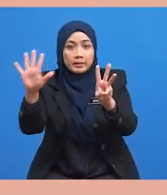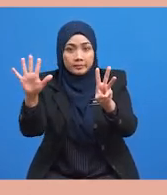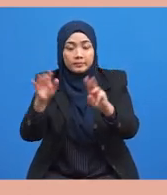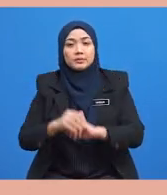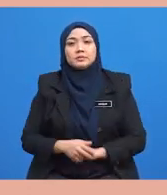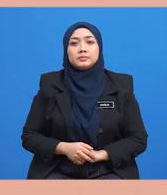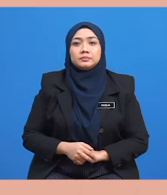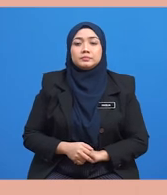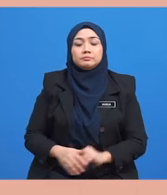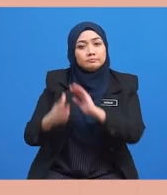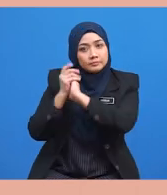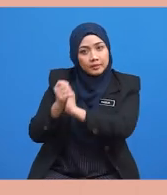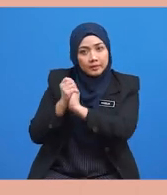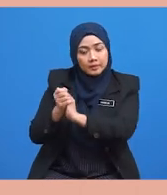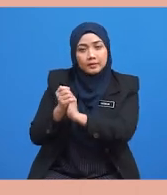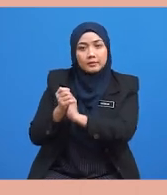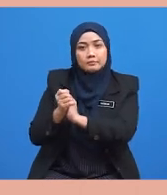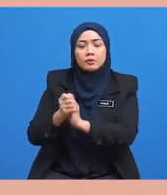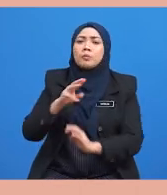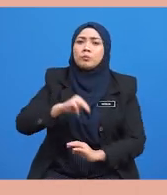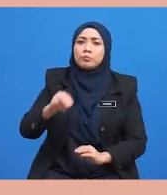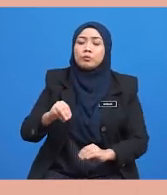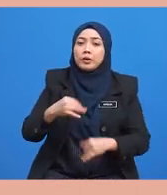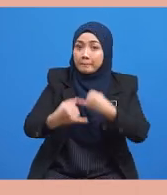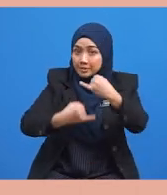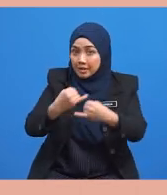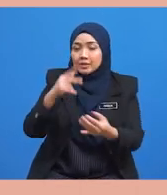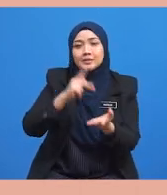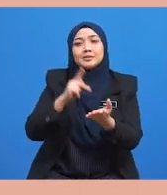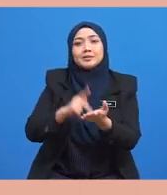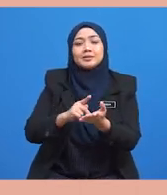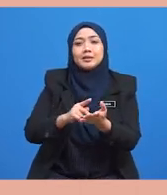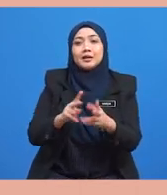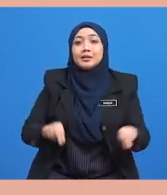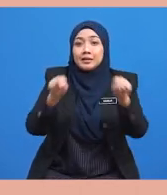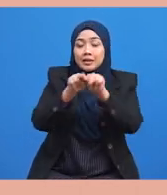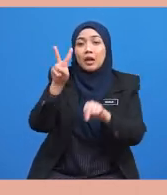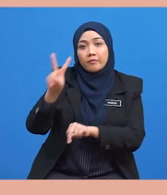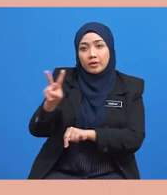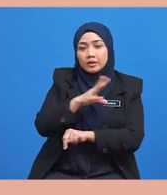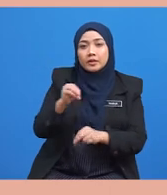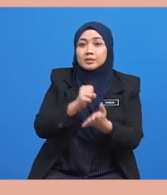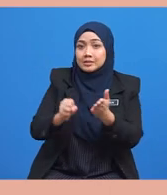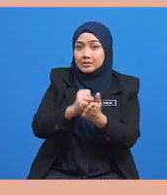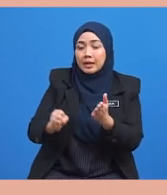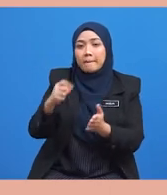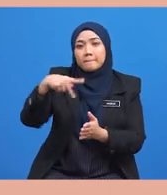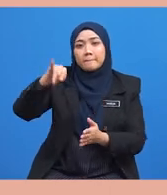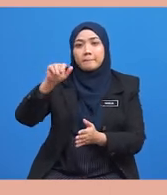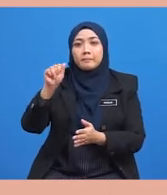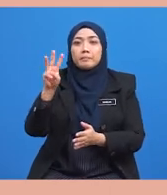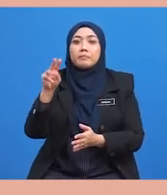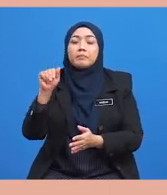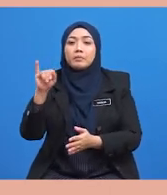16.195. Tahniah! Murid-murid telah berjaya menghitung nilai variance sisihan piawai dengan betul.